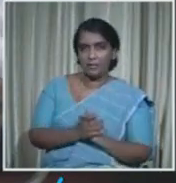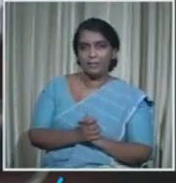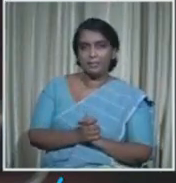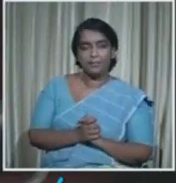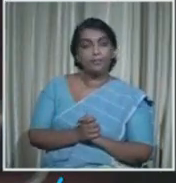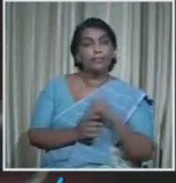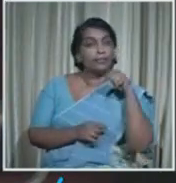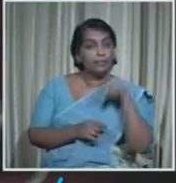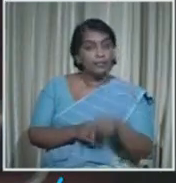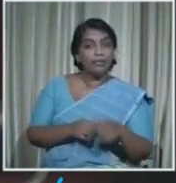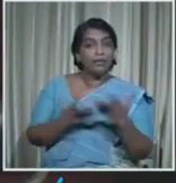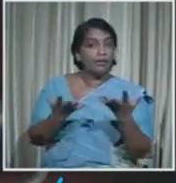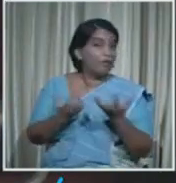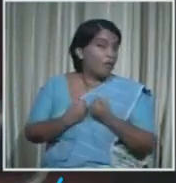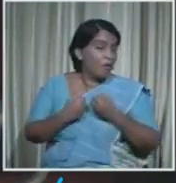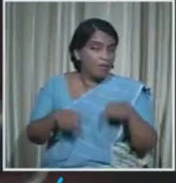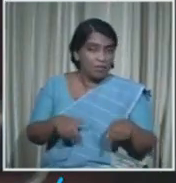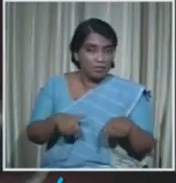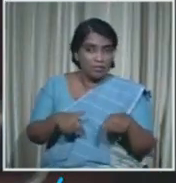මෙතන අවශ්‍ය වන්නේ